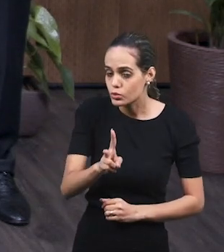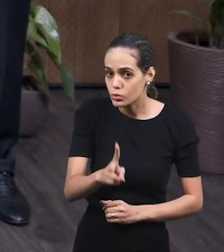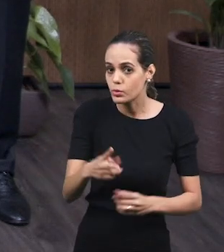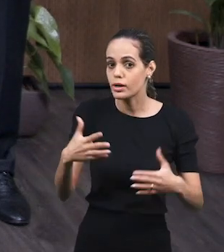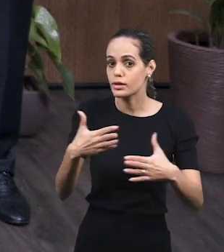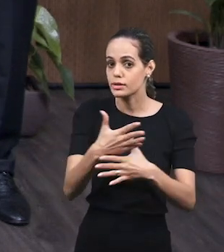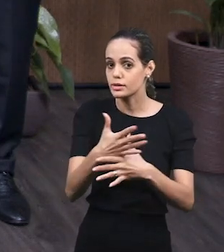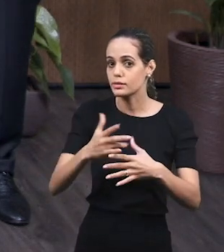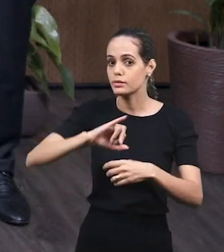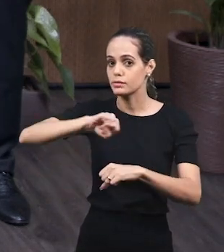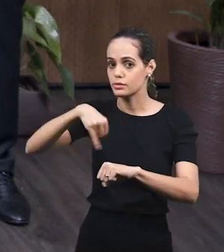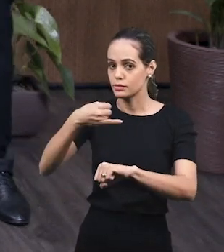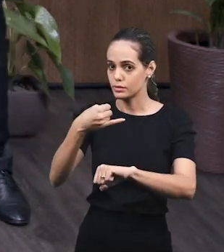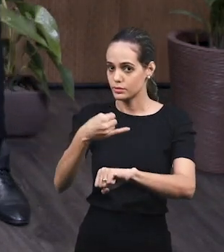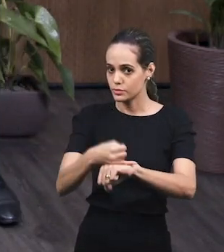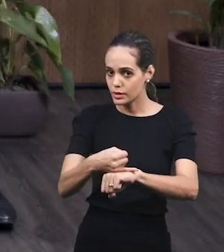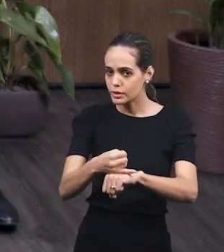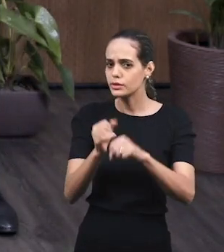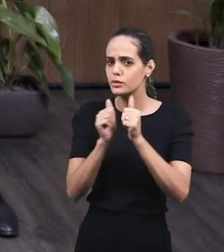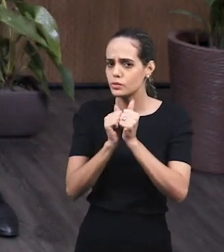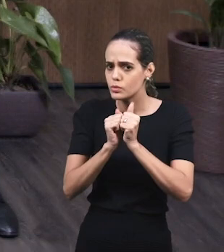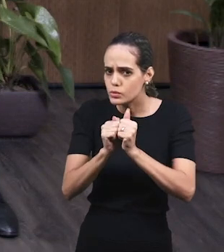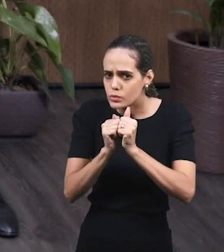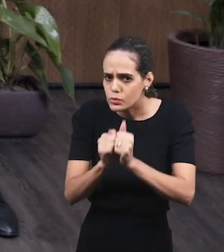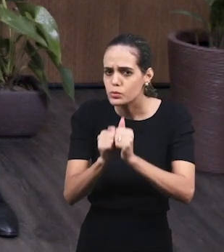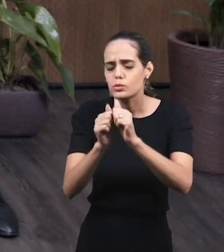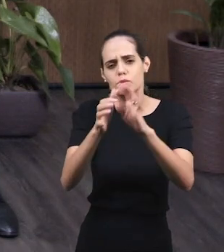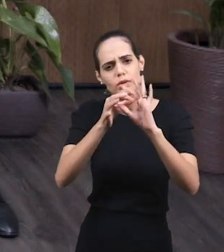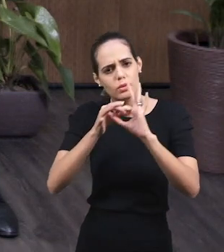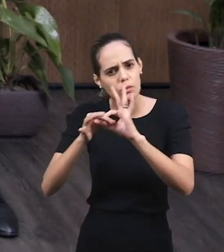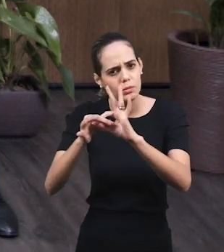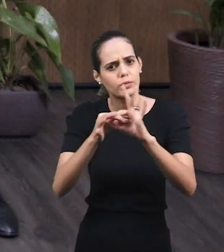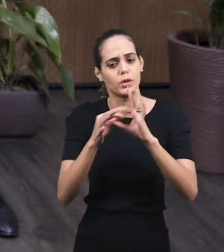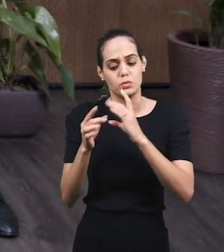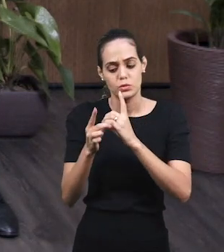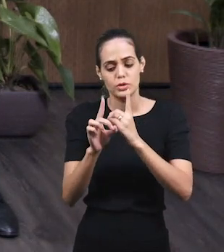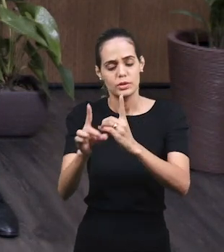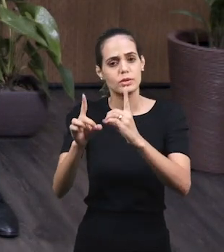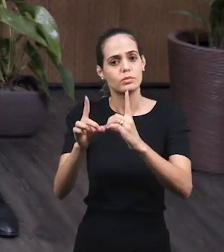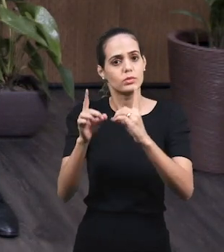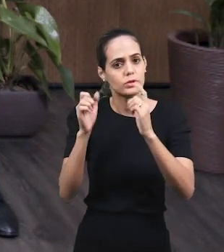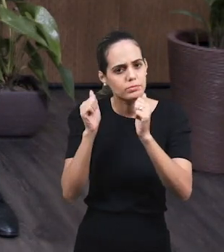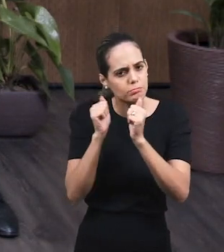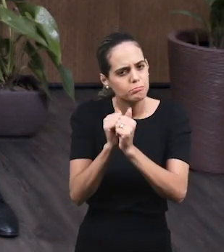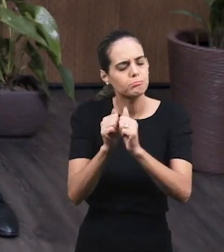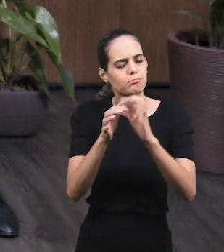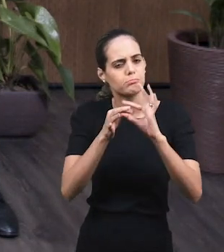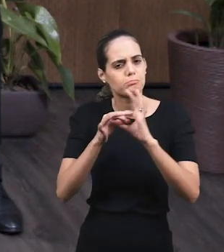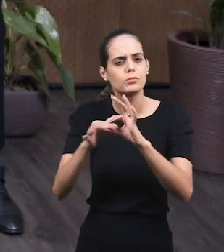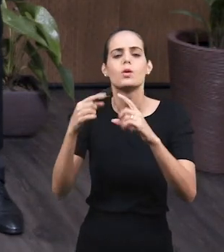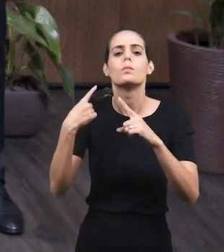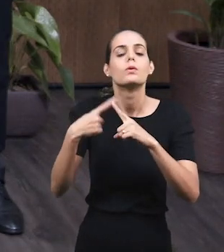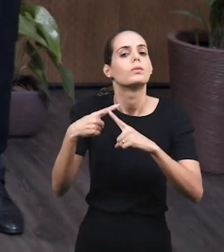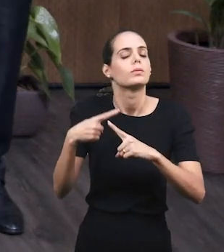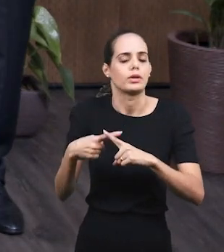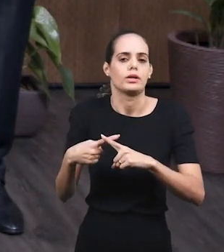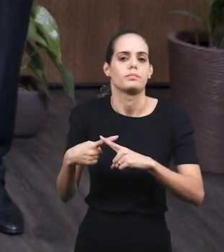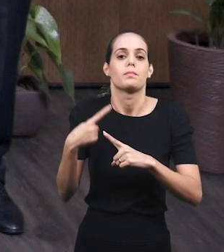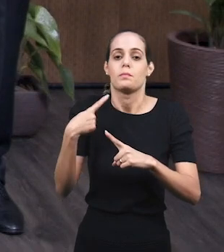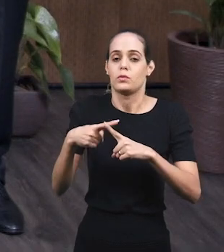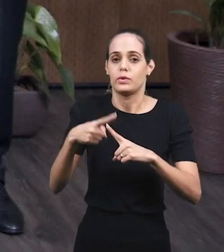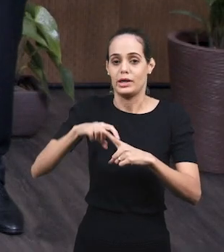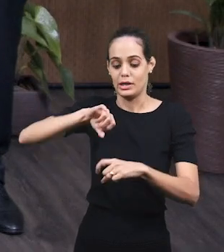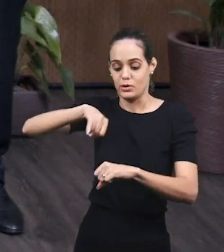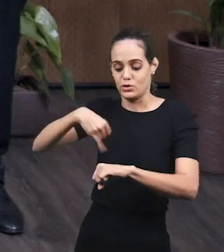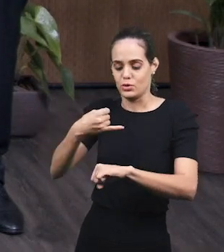Jésus a orienté les disciples qui restent, qui puissent rester à Jérusalem, c'est-à-dire qu'ils soient ensemble